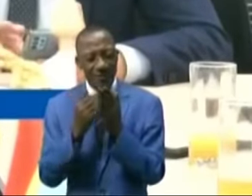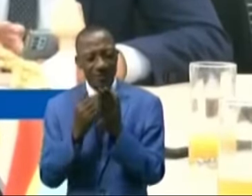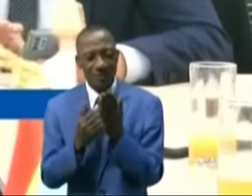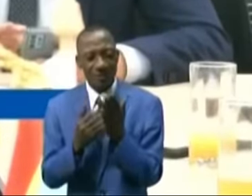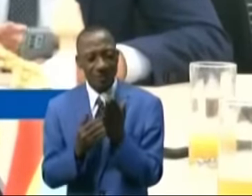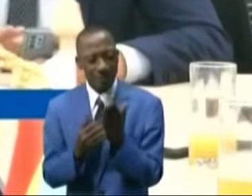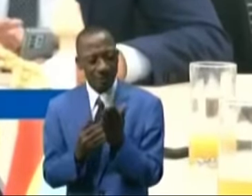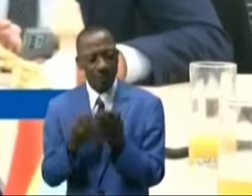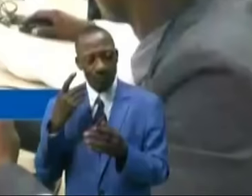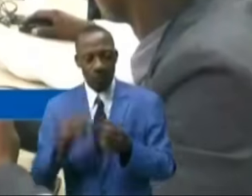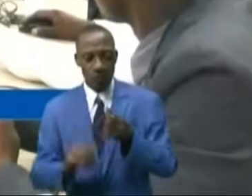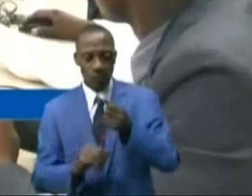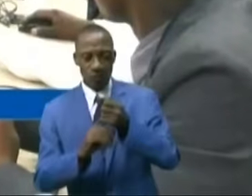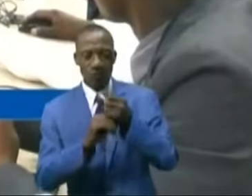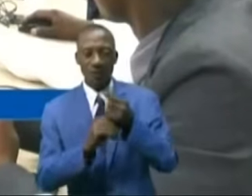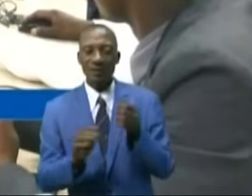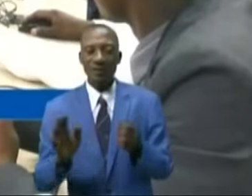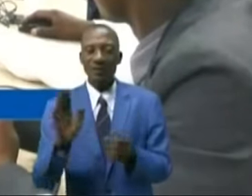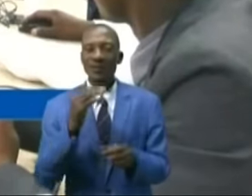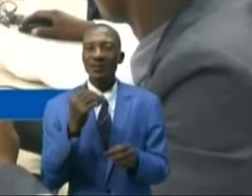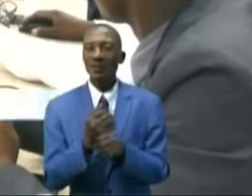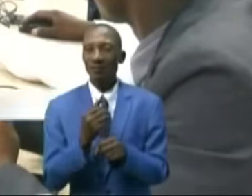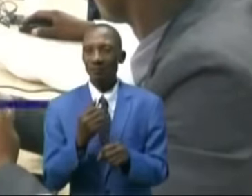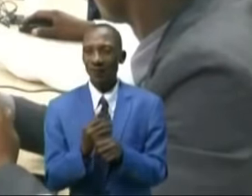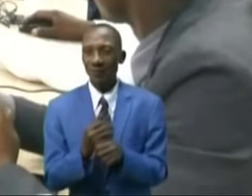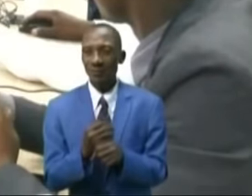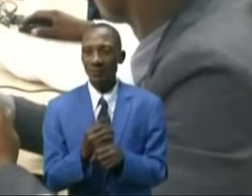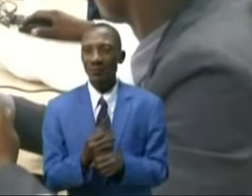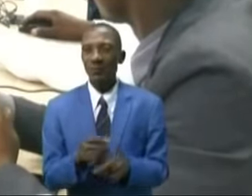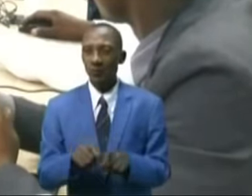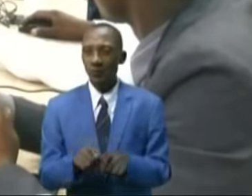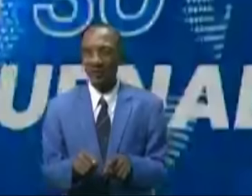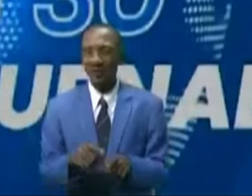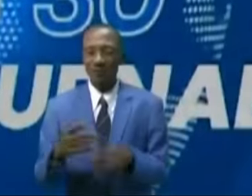leur travail en privilégiant les modèles économiques.